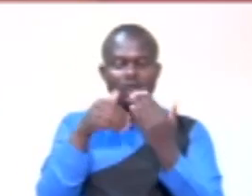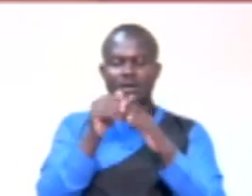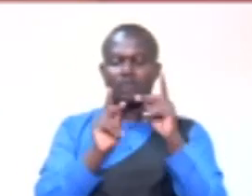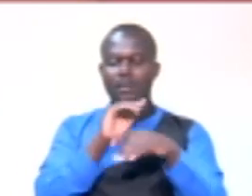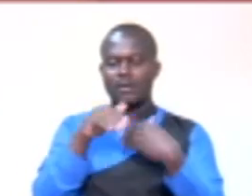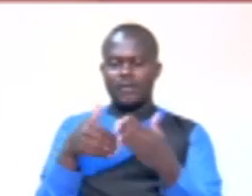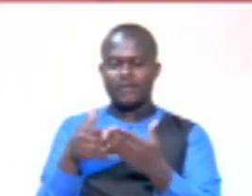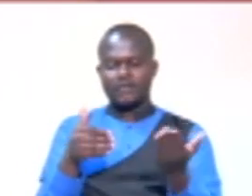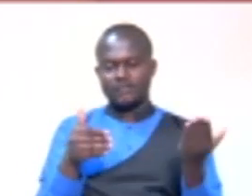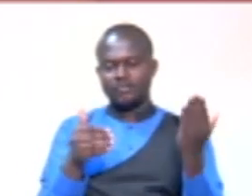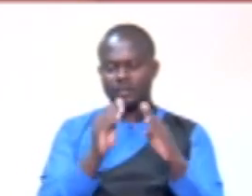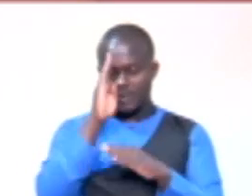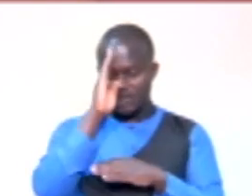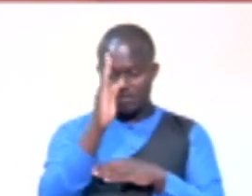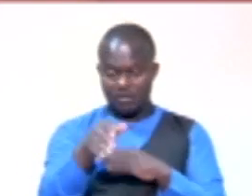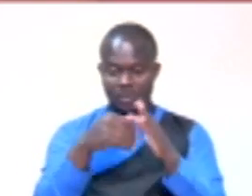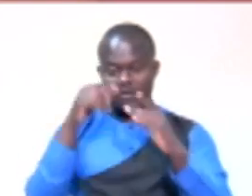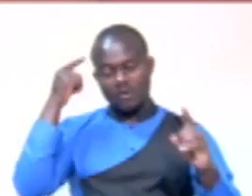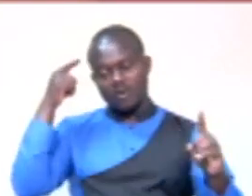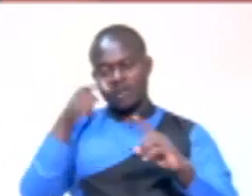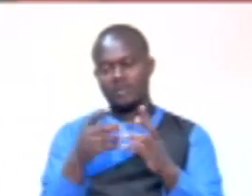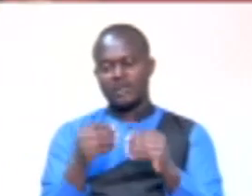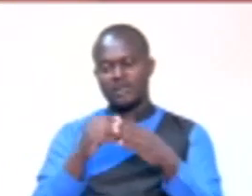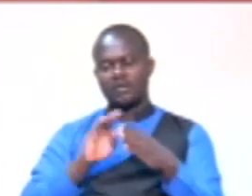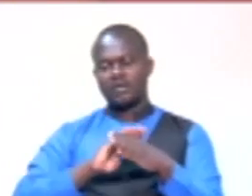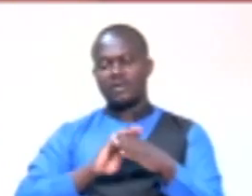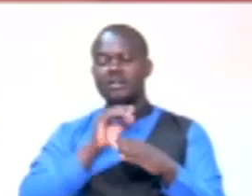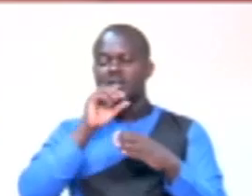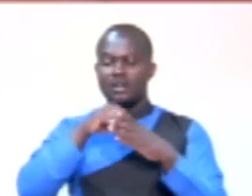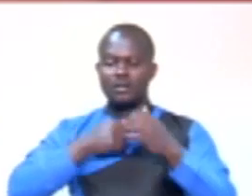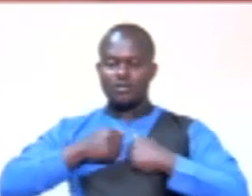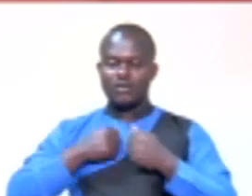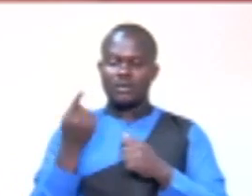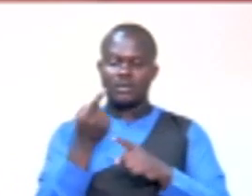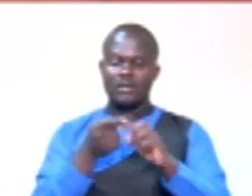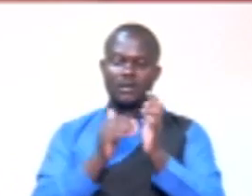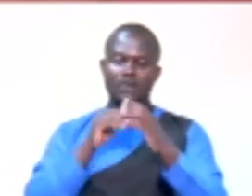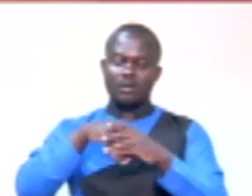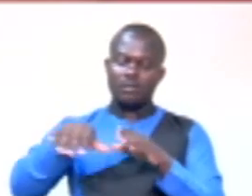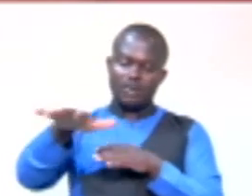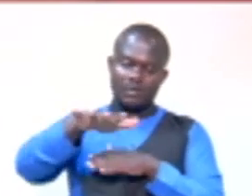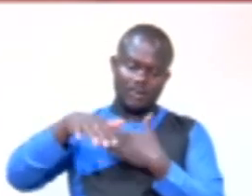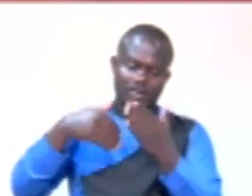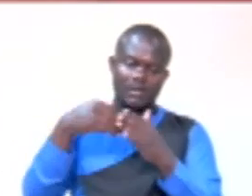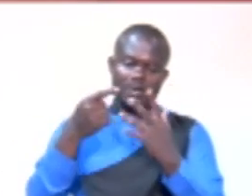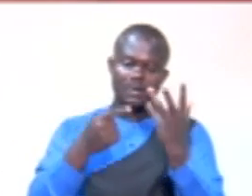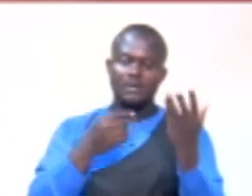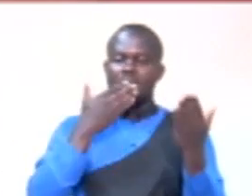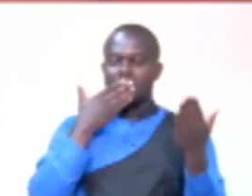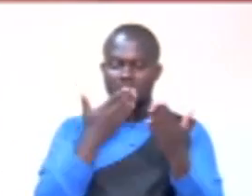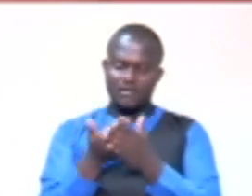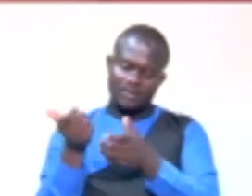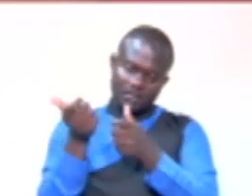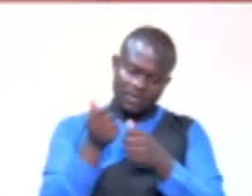wese. Ni umurongo ugamije koroshya ishoramari ritari ryo mu Rwanda gusa, ahubwo no mu karere. Ibi ni ibintu